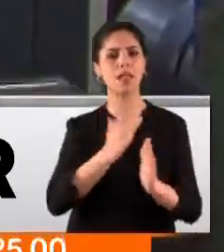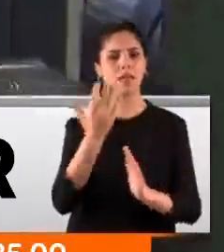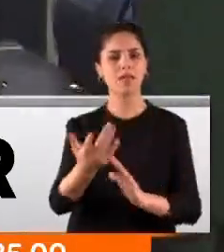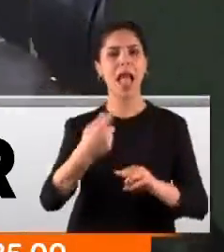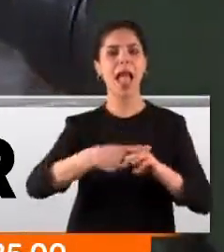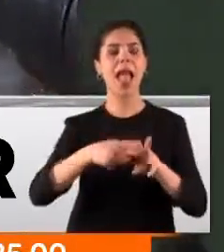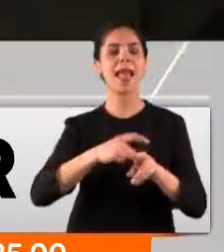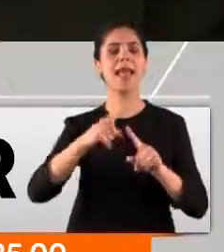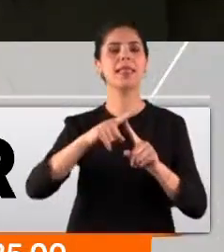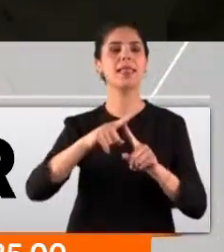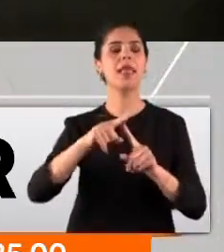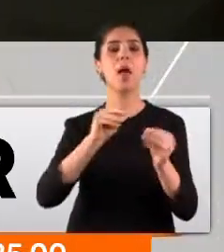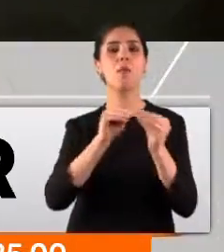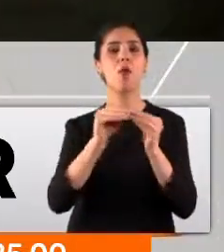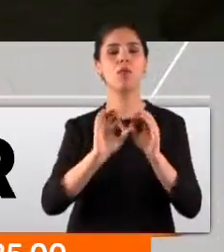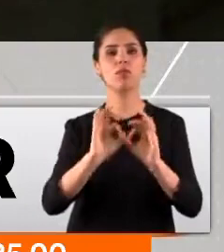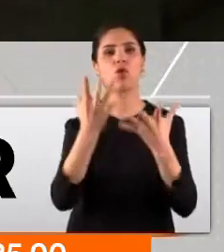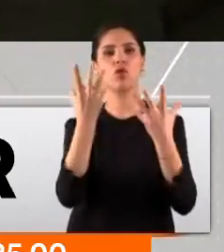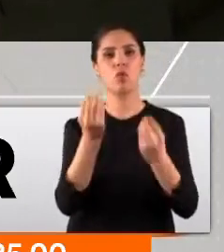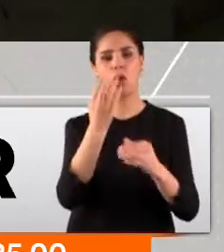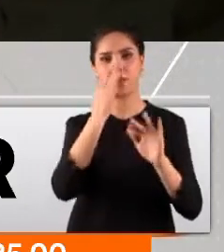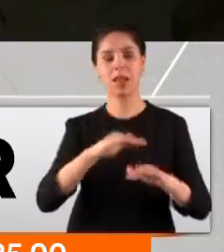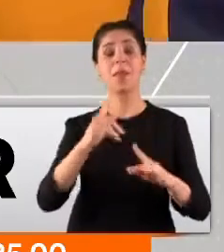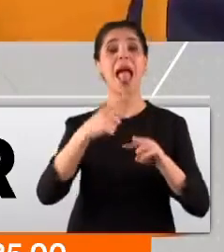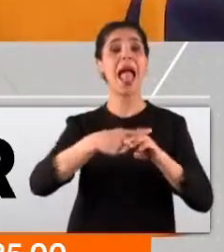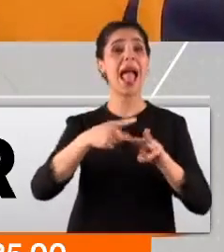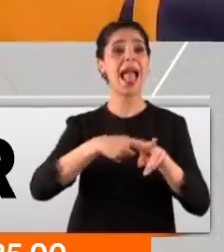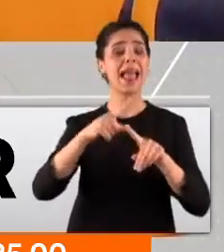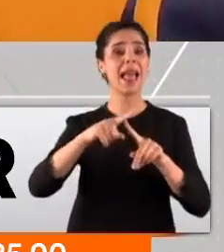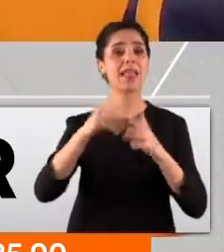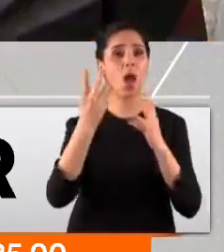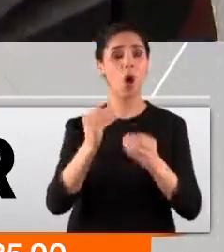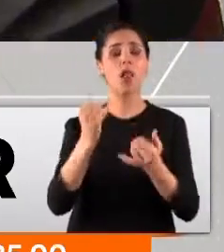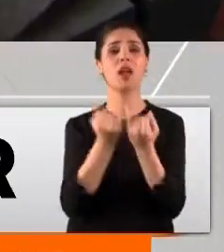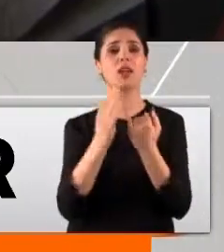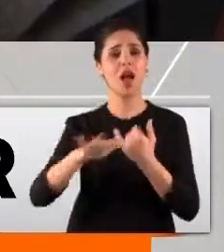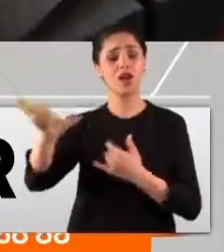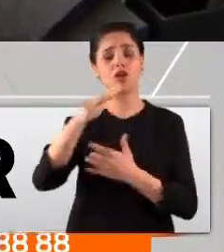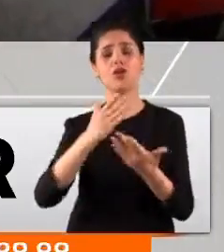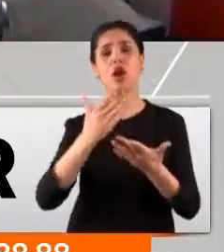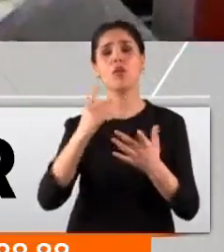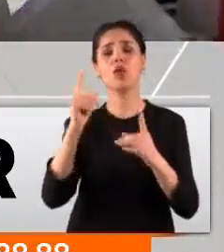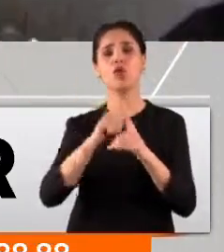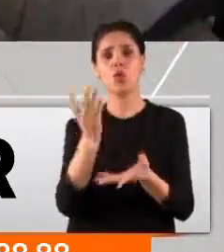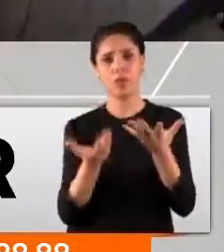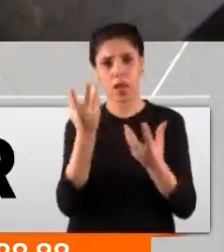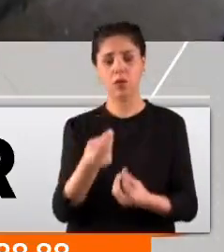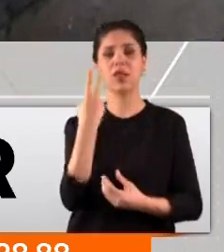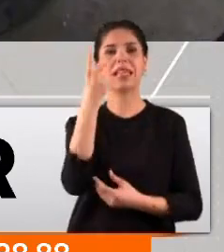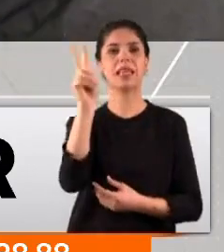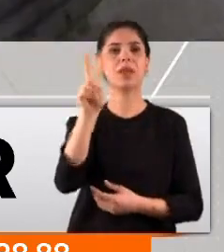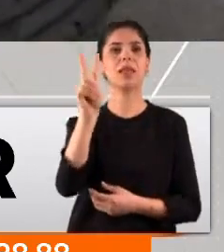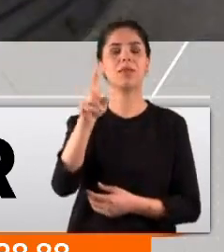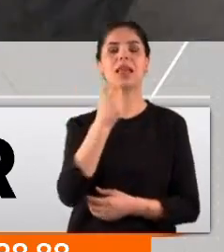sorununun çözülmesi bekleniyor. EYT'li kardeşlerimizin durumu ele alınacak ve bunların hepsi 2022 yılı